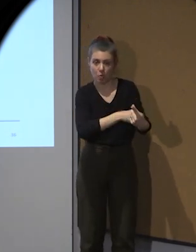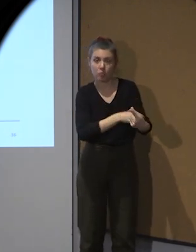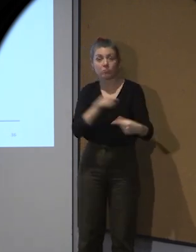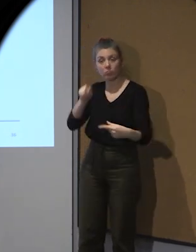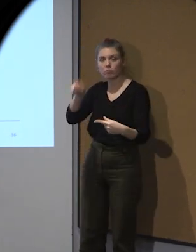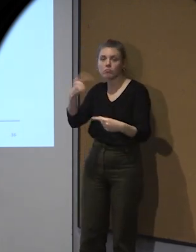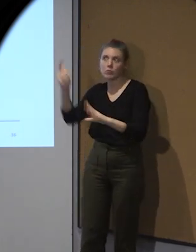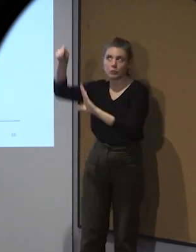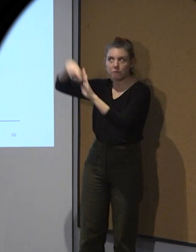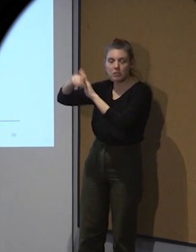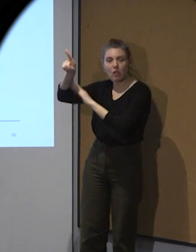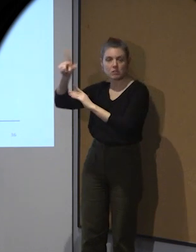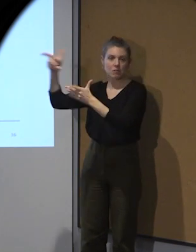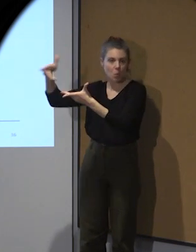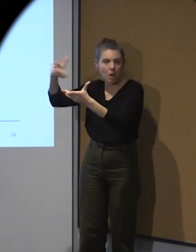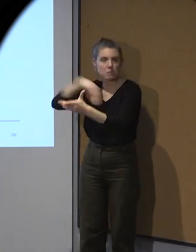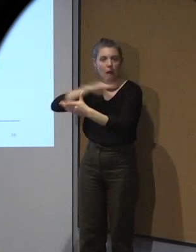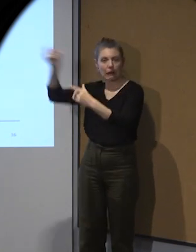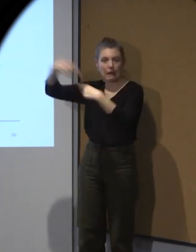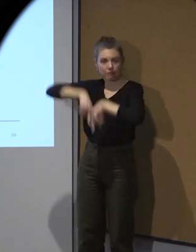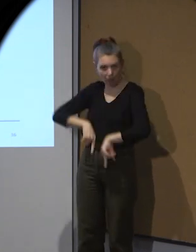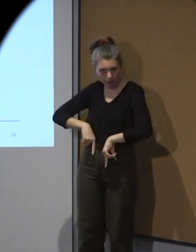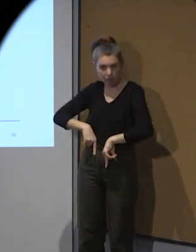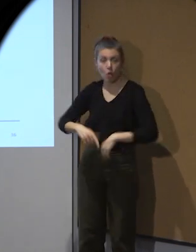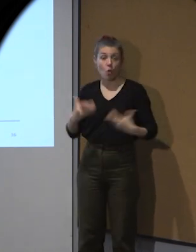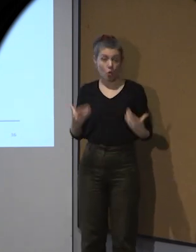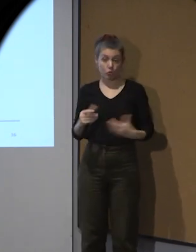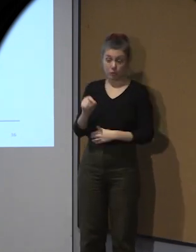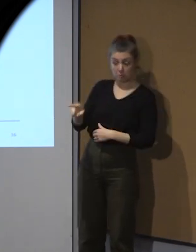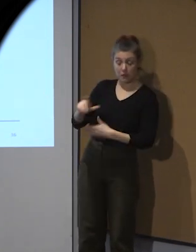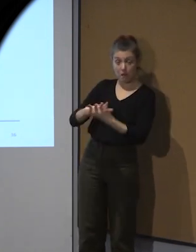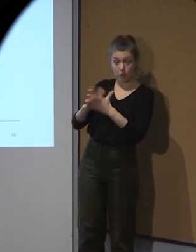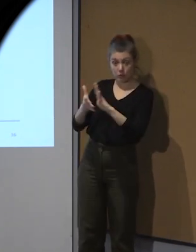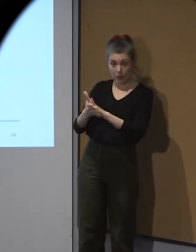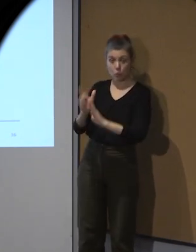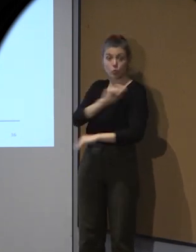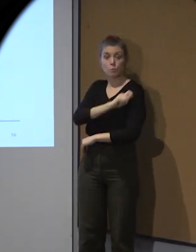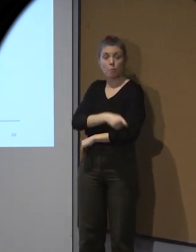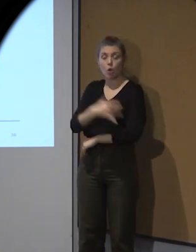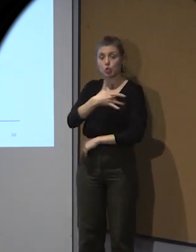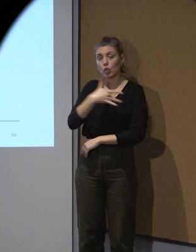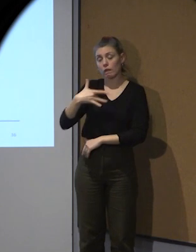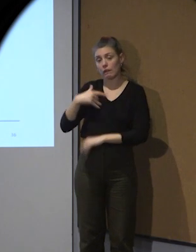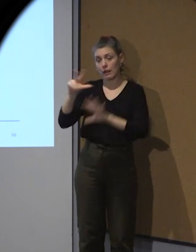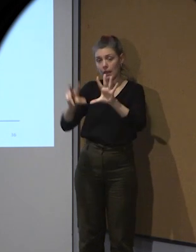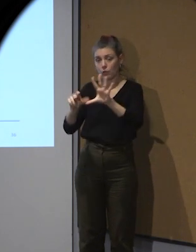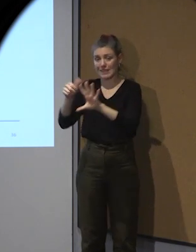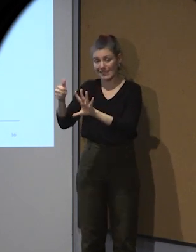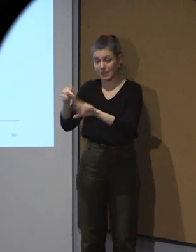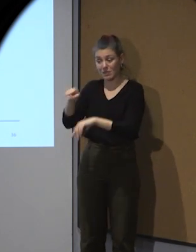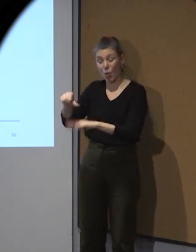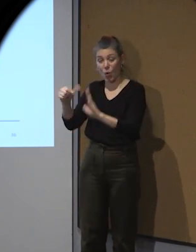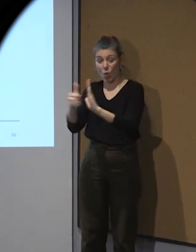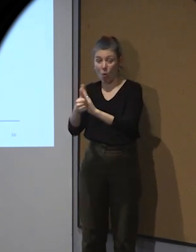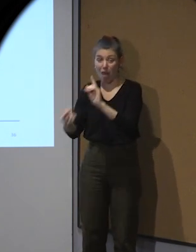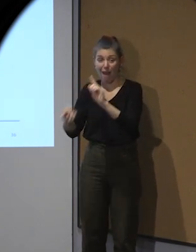Donc aujourd'hui, Sport Santé 86 a effectué un grand maillage du département